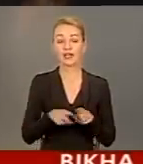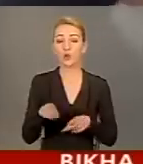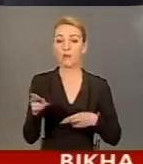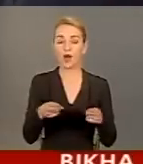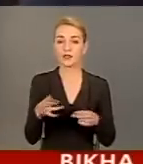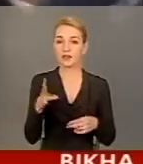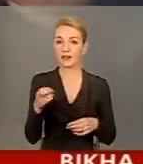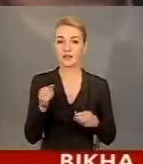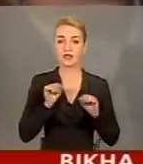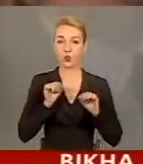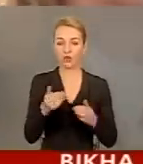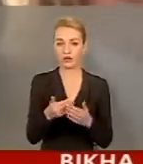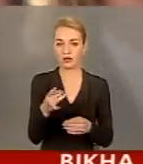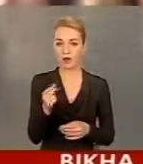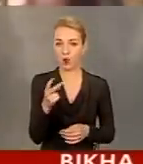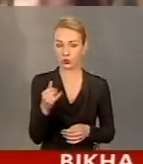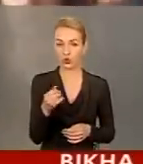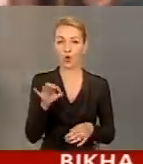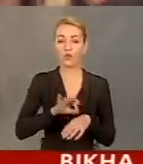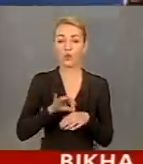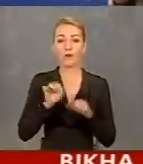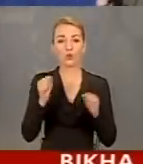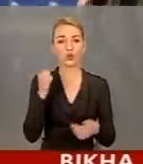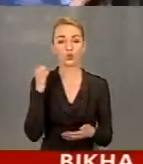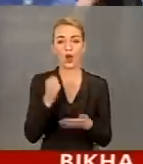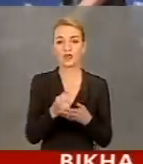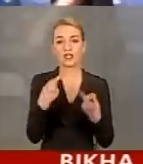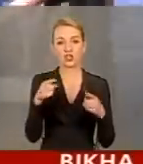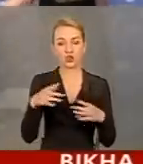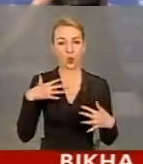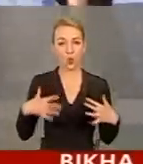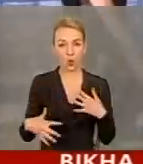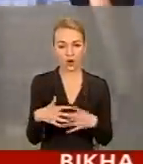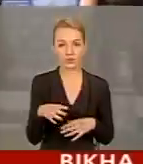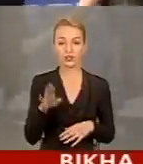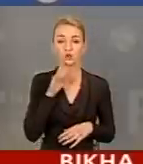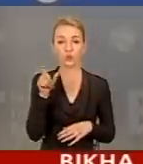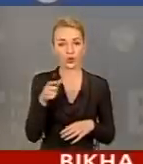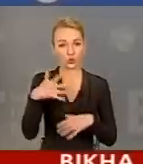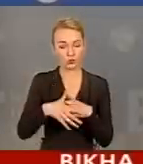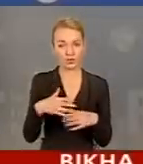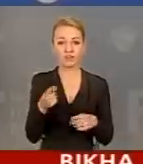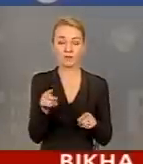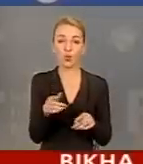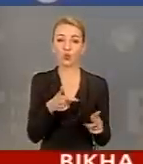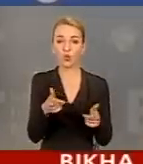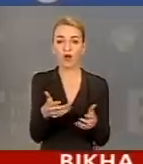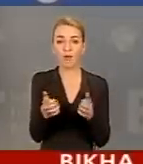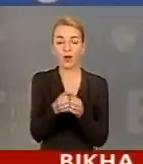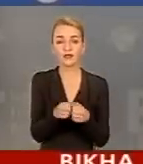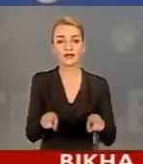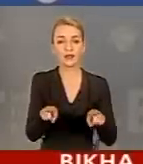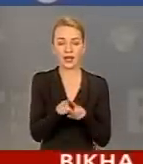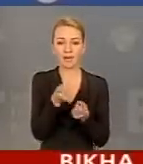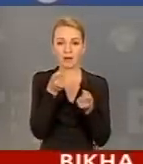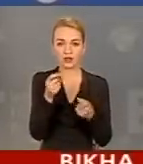від раку. Хвороба може уразити будь-який інший орган. Джолі це добре розуміє, утім, готова хапатися і за такий малий шанс, аби не